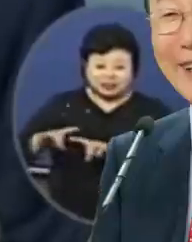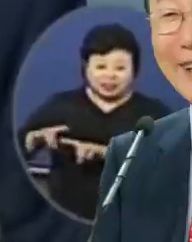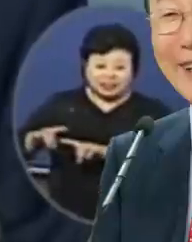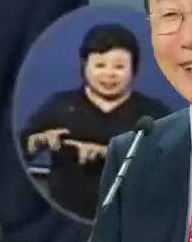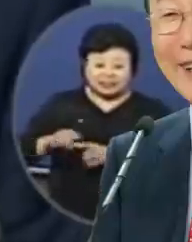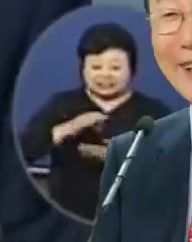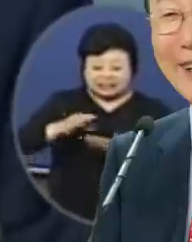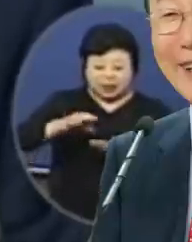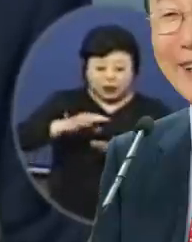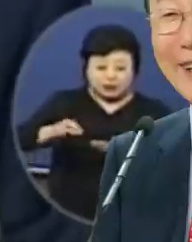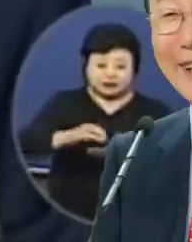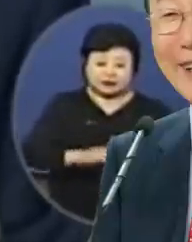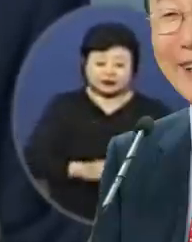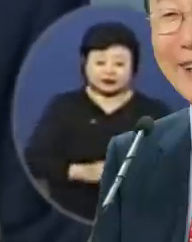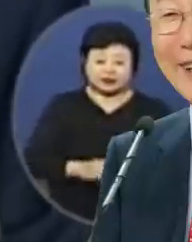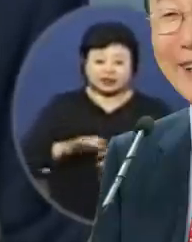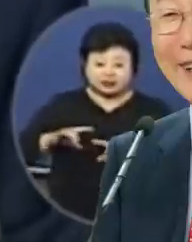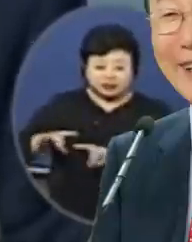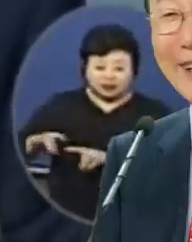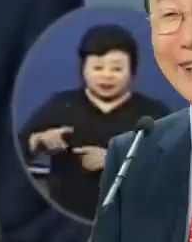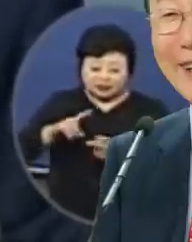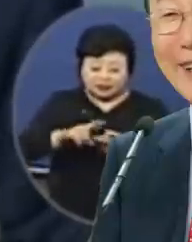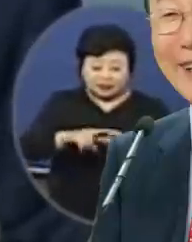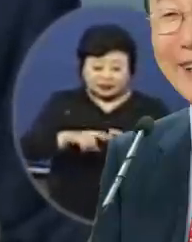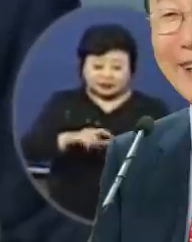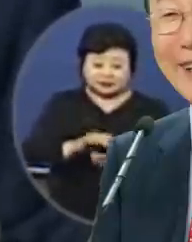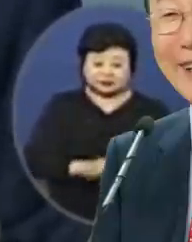흔히 쓰면서도 전기를